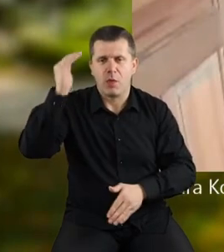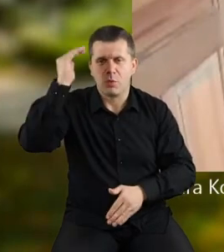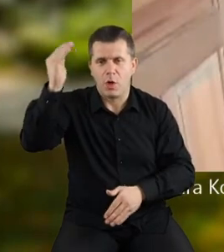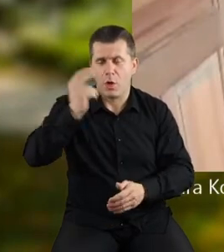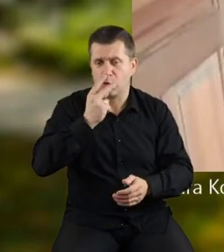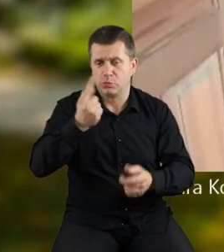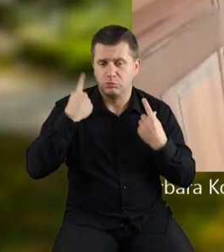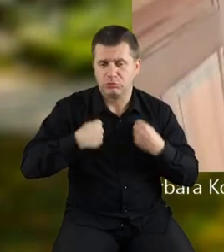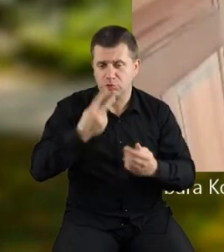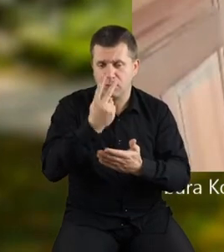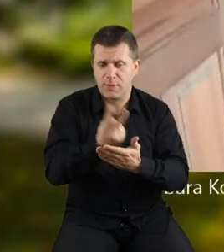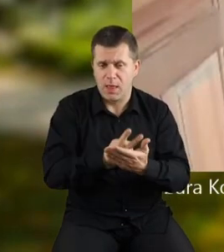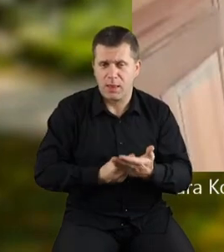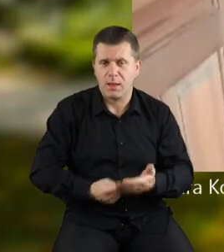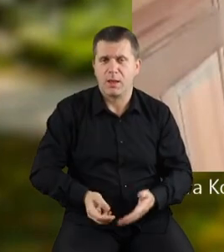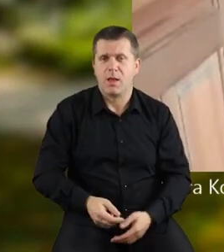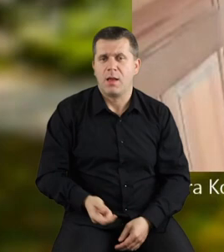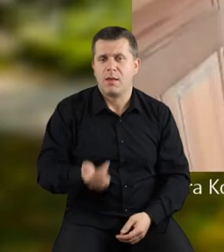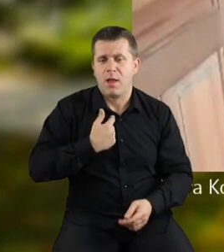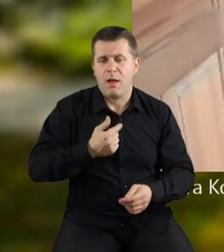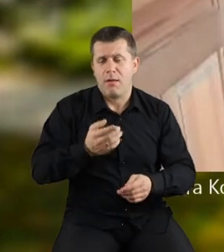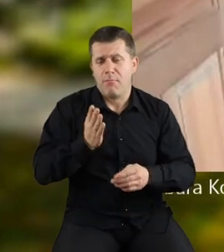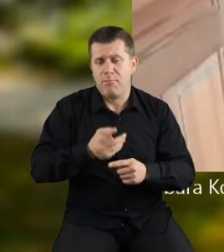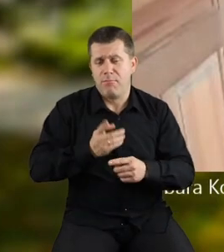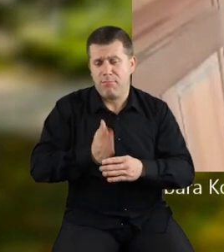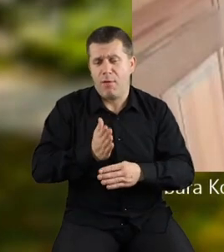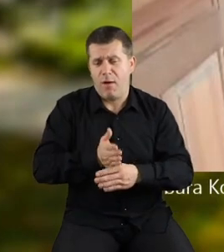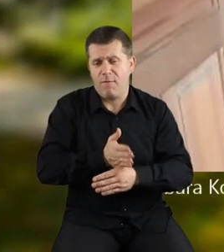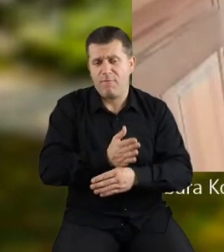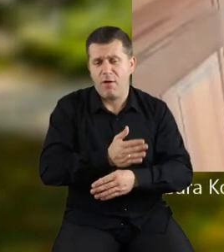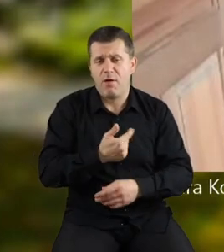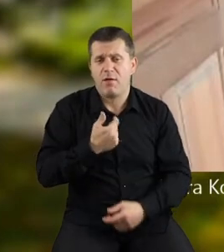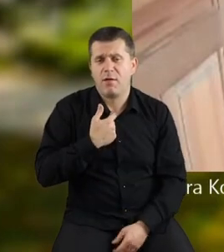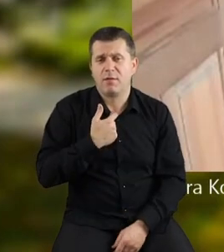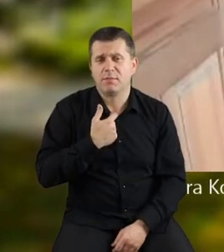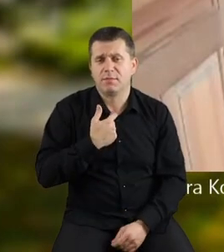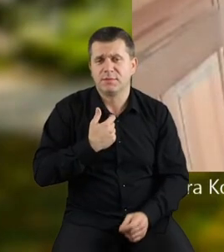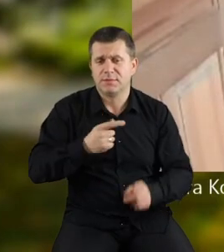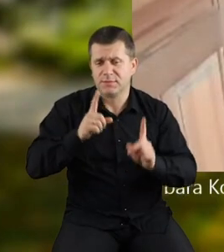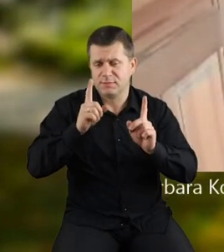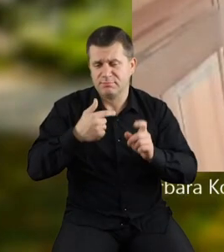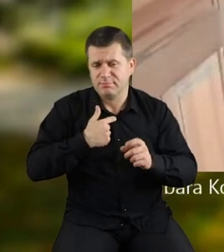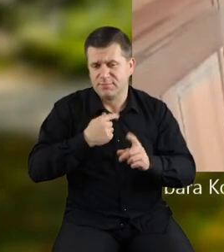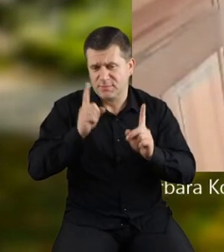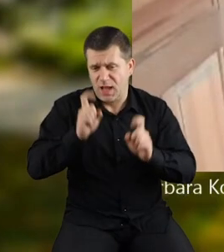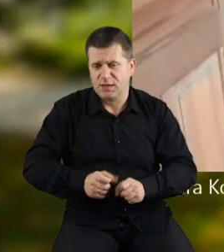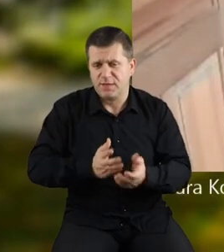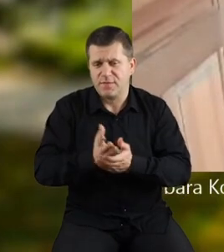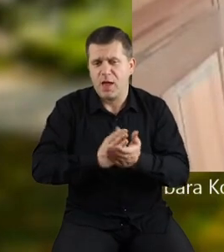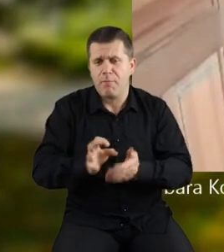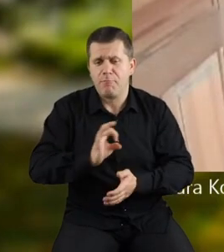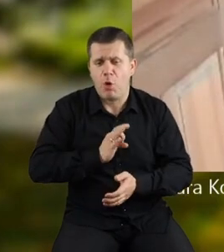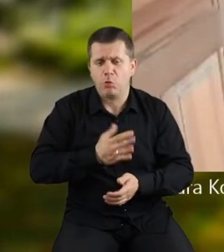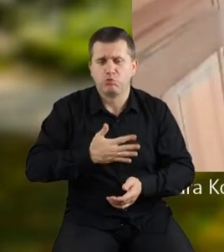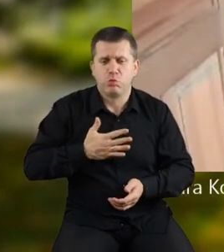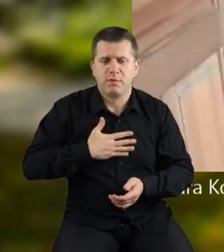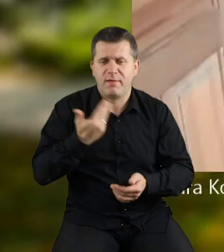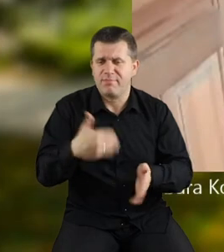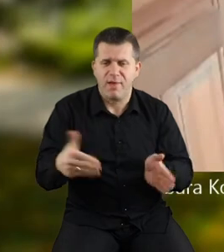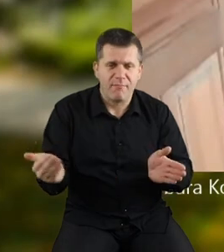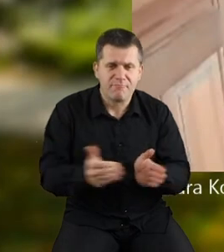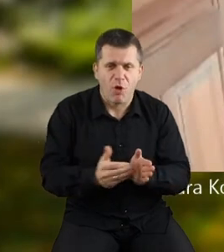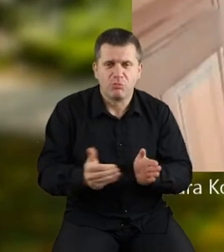dla dorosłego czytelnika, że ja powoli Zaczynam wierzyć, że te moje